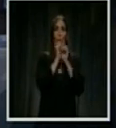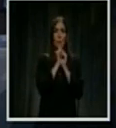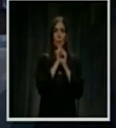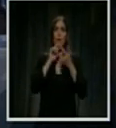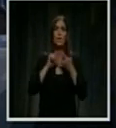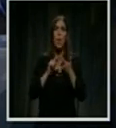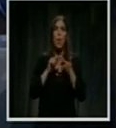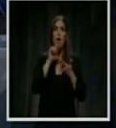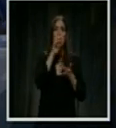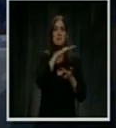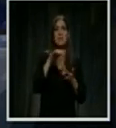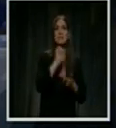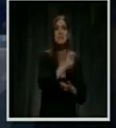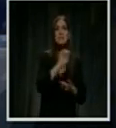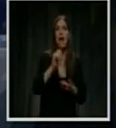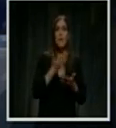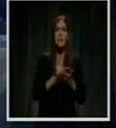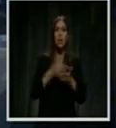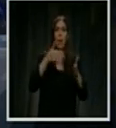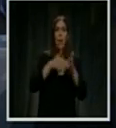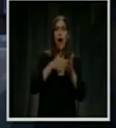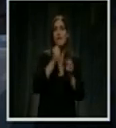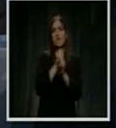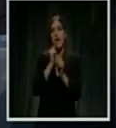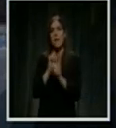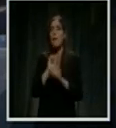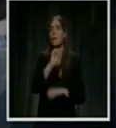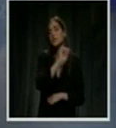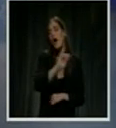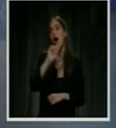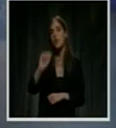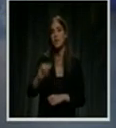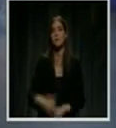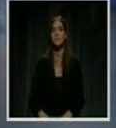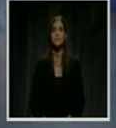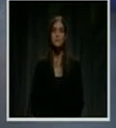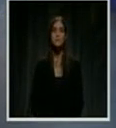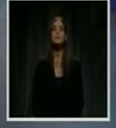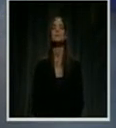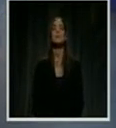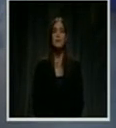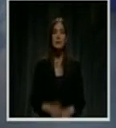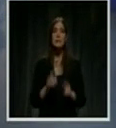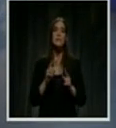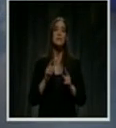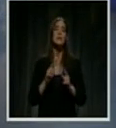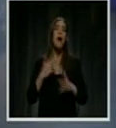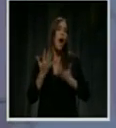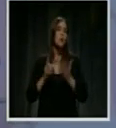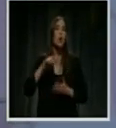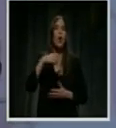tiegħek biex jieqfu jitkellmu u jaħdmu għalik. Grazzi. Prim Ministru, minn naħa l-oħra, il-Gvern sikwita jirreaġixxi